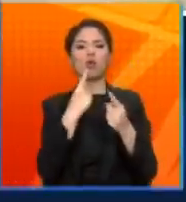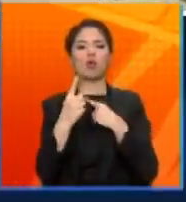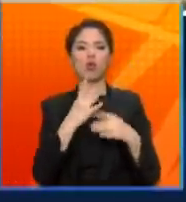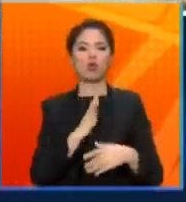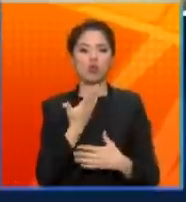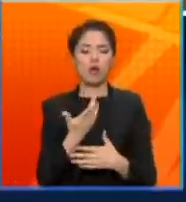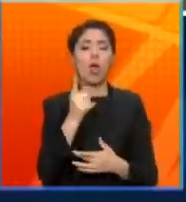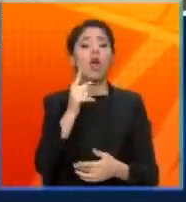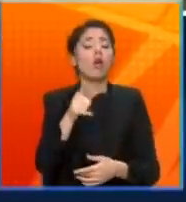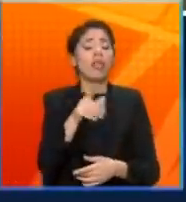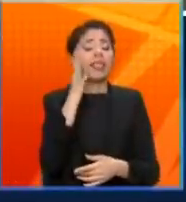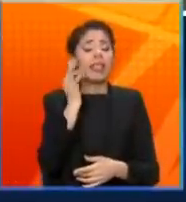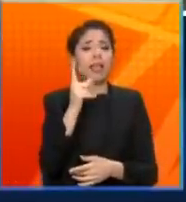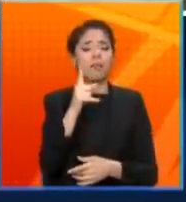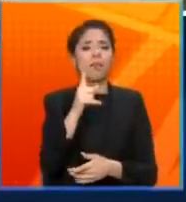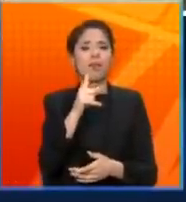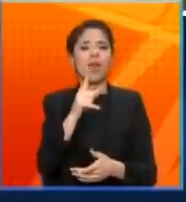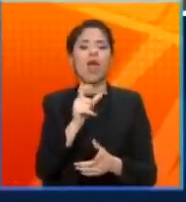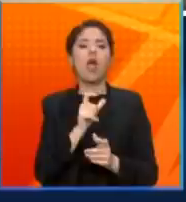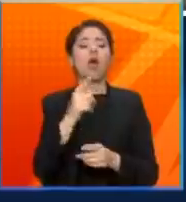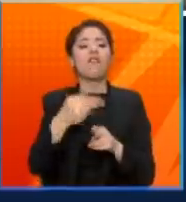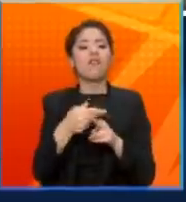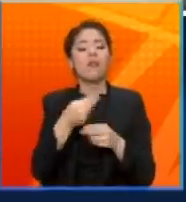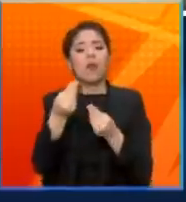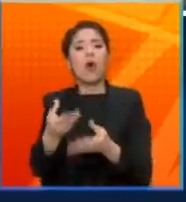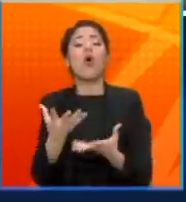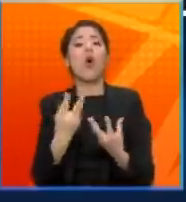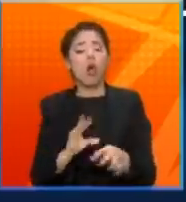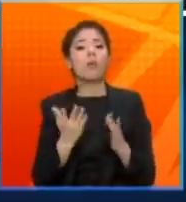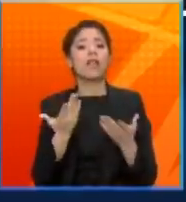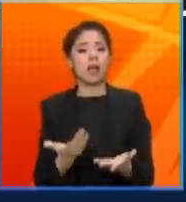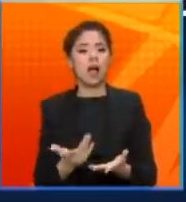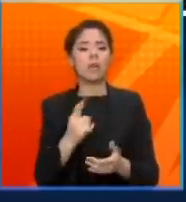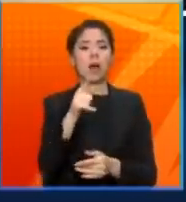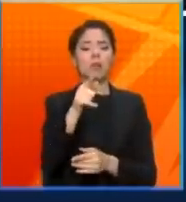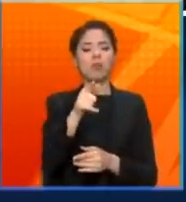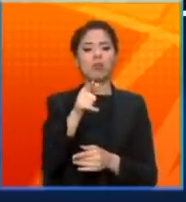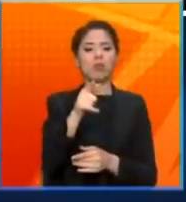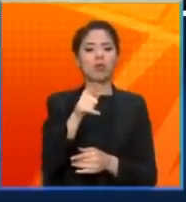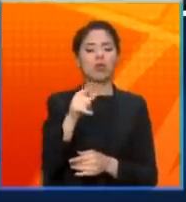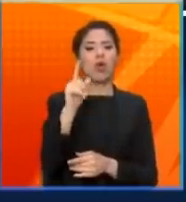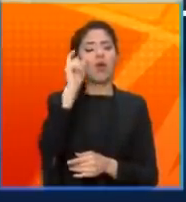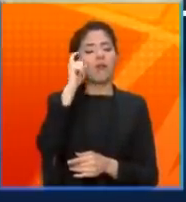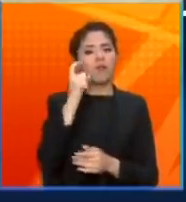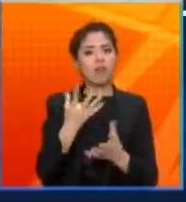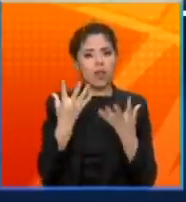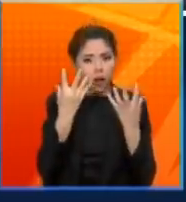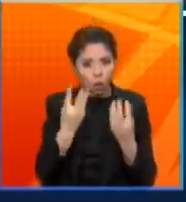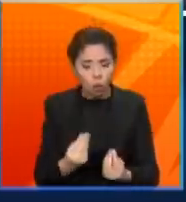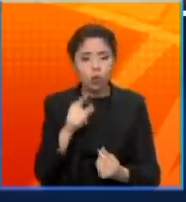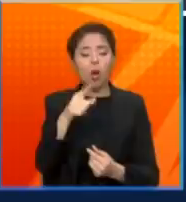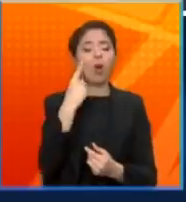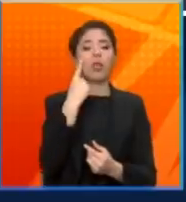bir öneriye dönmedi. Bu da bir yaklaşıma gelirse o